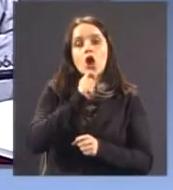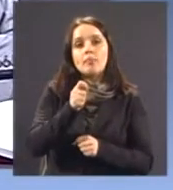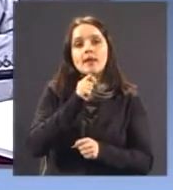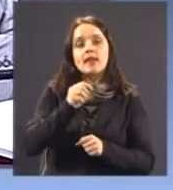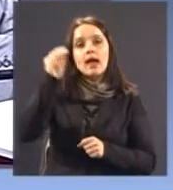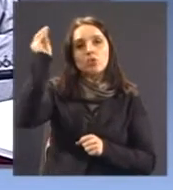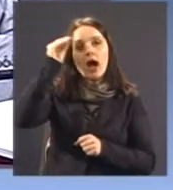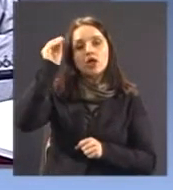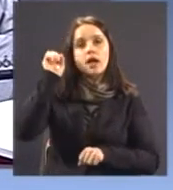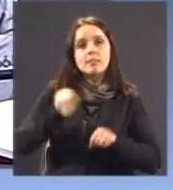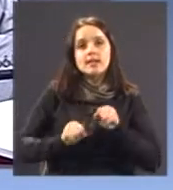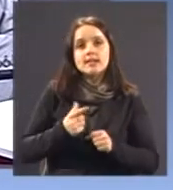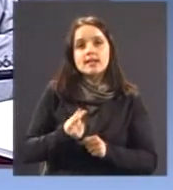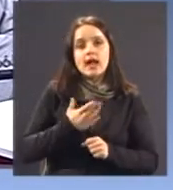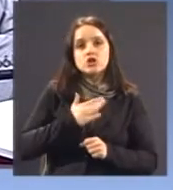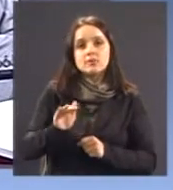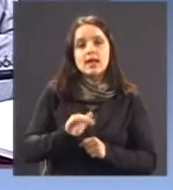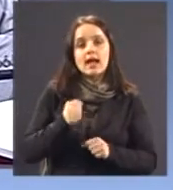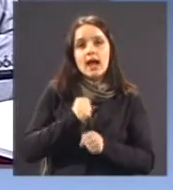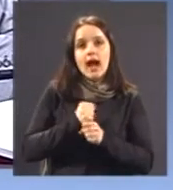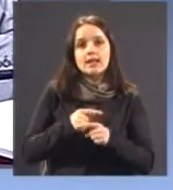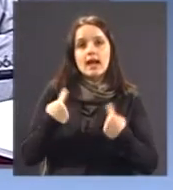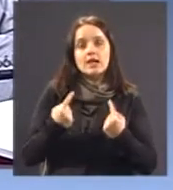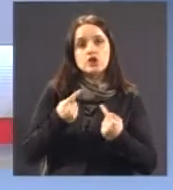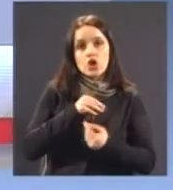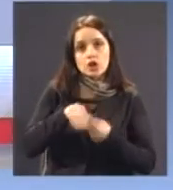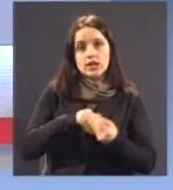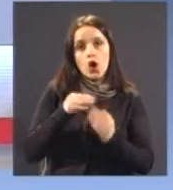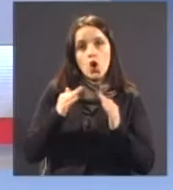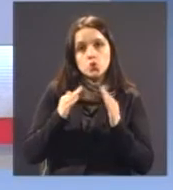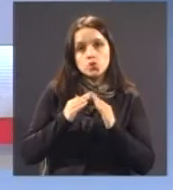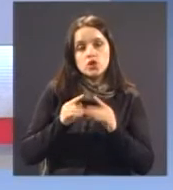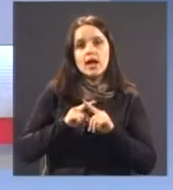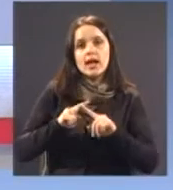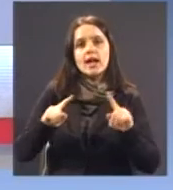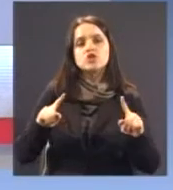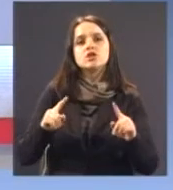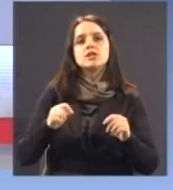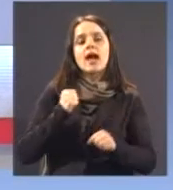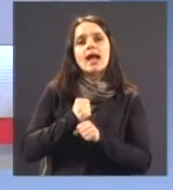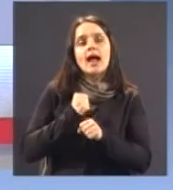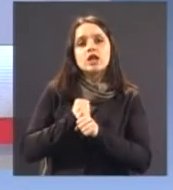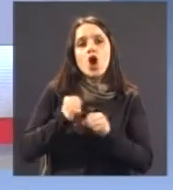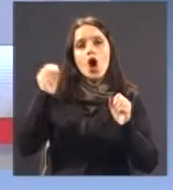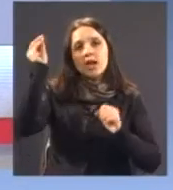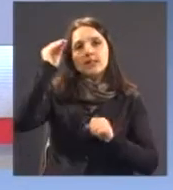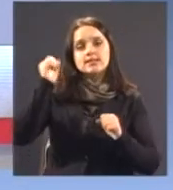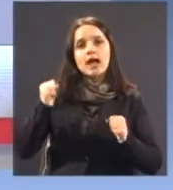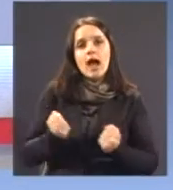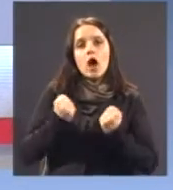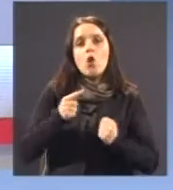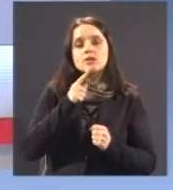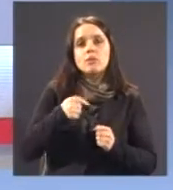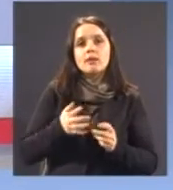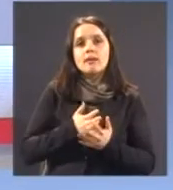rehabilitatora sa našim djetetom, rad nas, roditelja, kod kuće, različite radionice kroz koje smo mi prolazili, u stvari